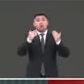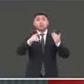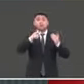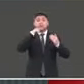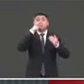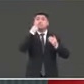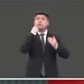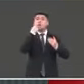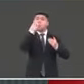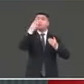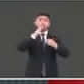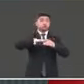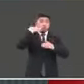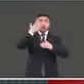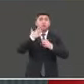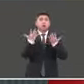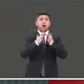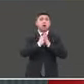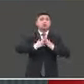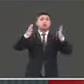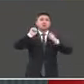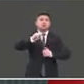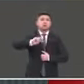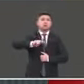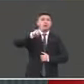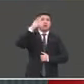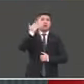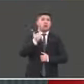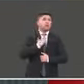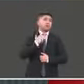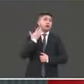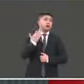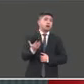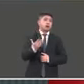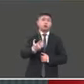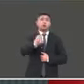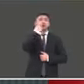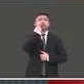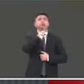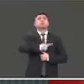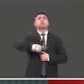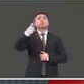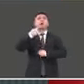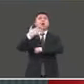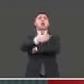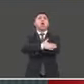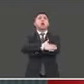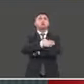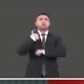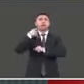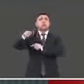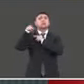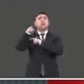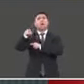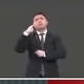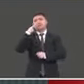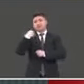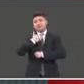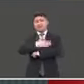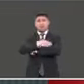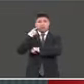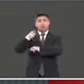yıllarda çok daha iyi yerlere gelecektir Cumhurbaşkanı yardımcı mızın takibini yaptığı